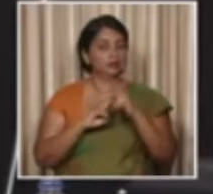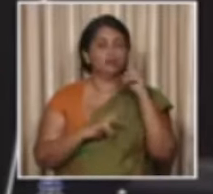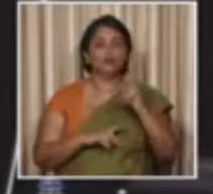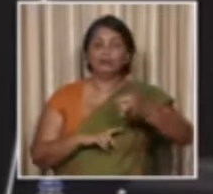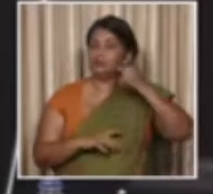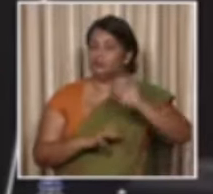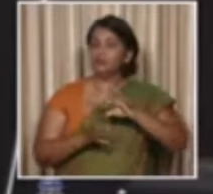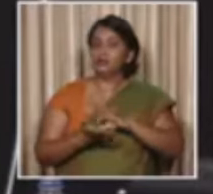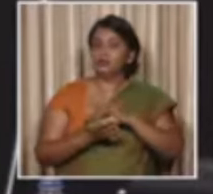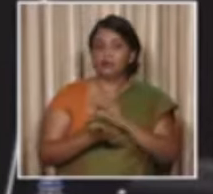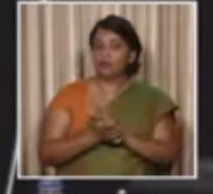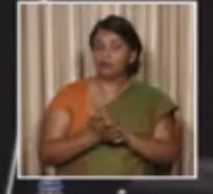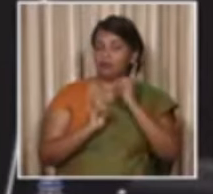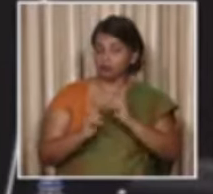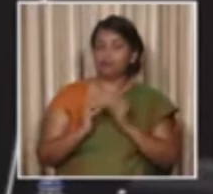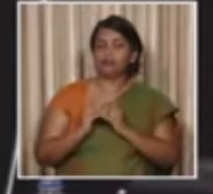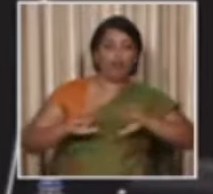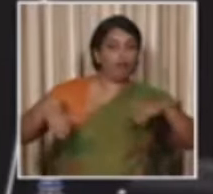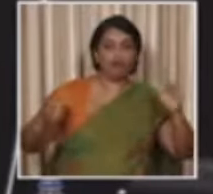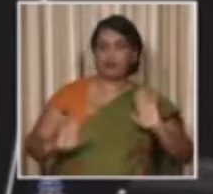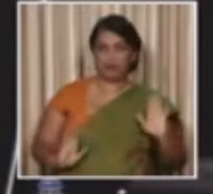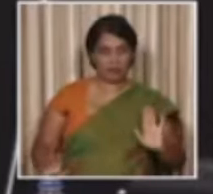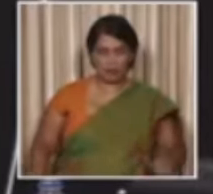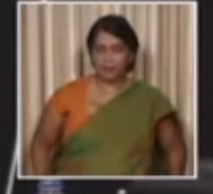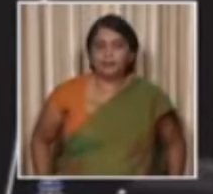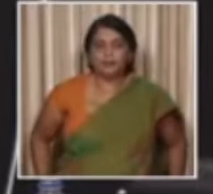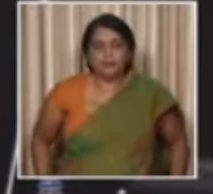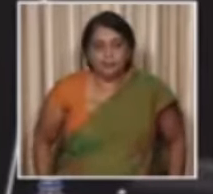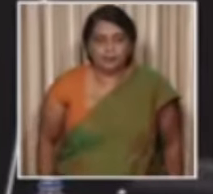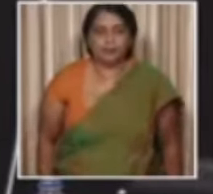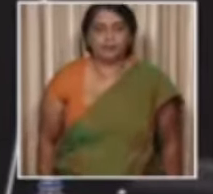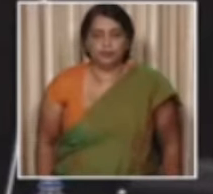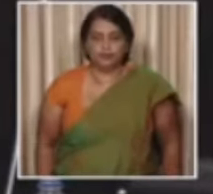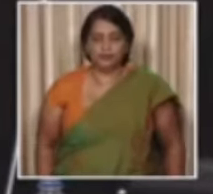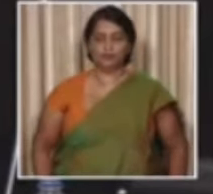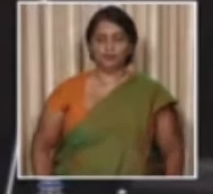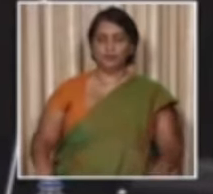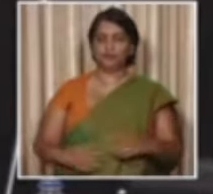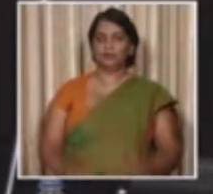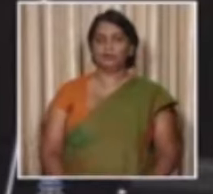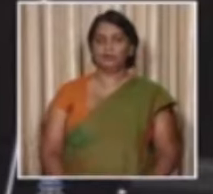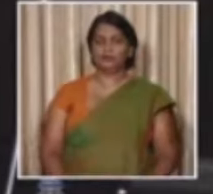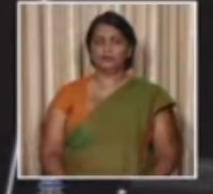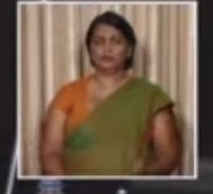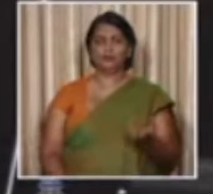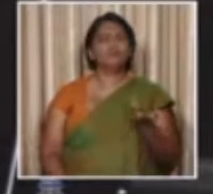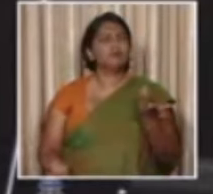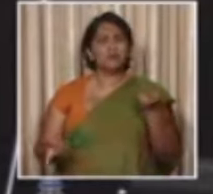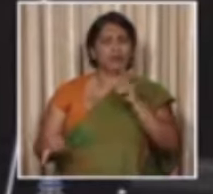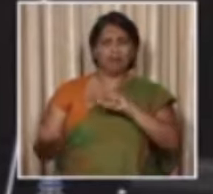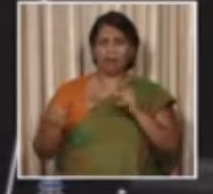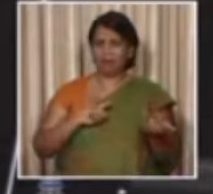ශ්‍රේෂ්ඨාධිකරණයේ තීන්දුව වලින් පිට යන්න බෑ. You should not violate the determination made by the Supreme Court. What is this double standard?